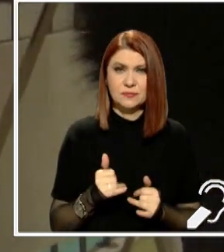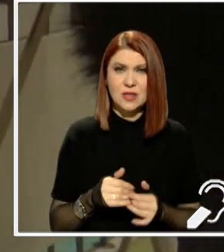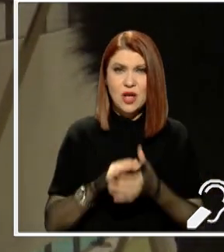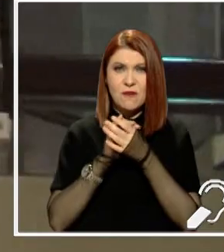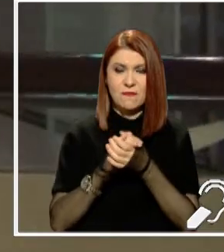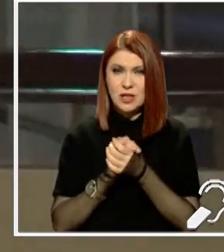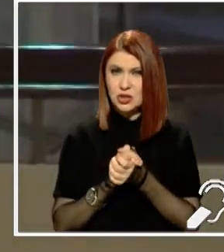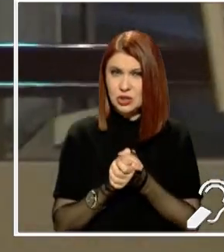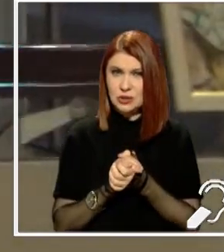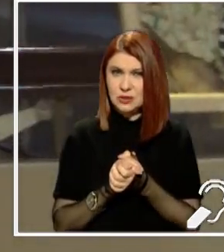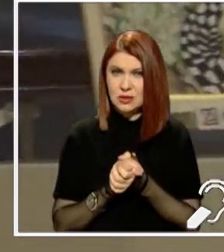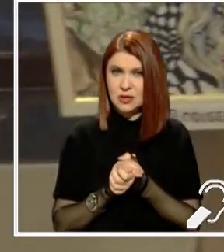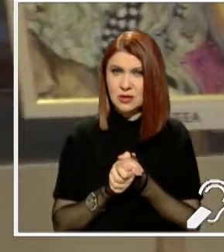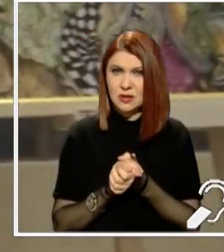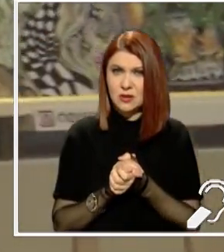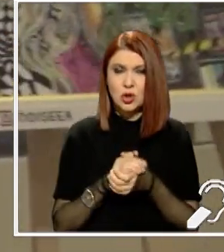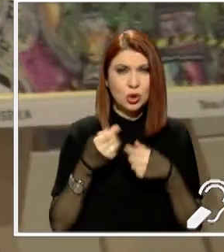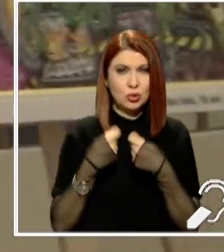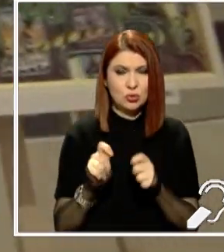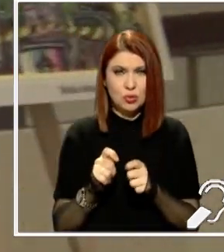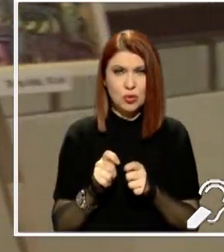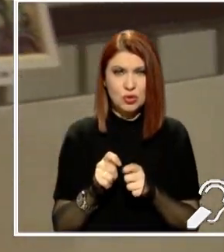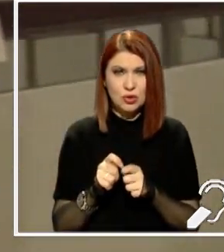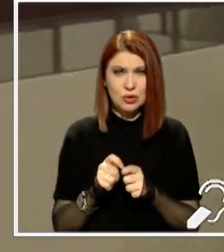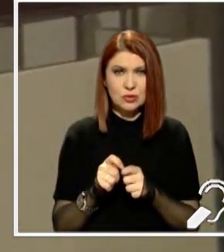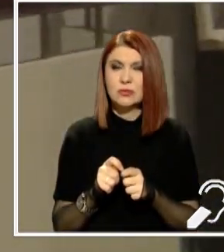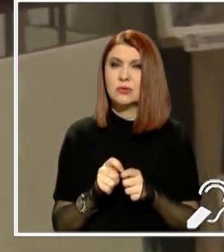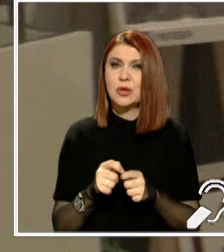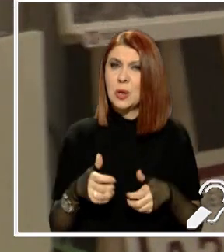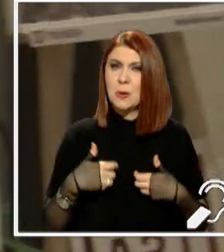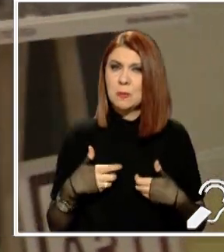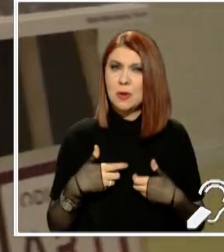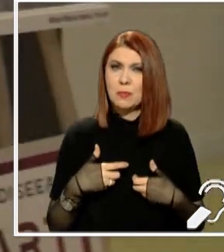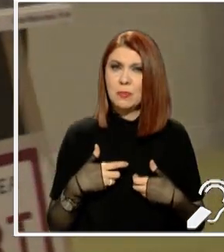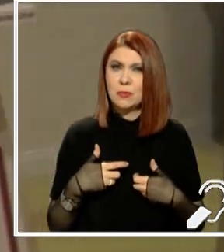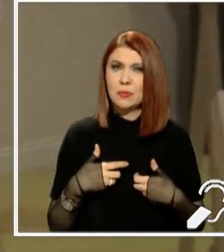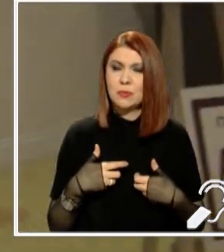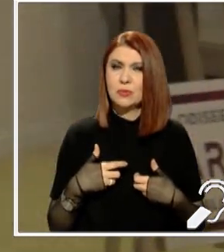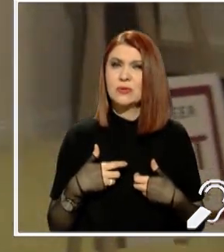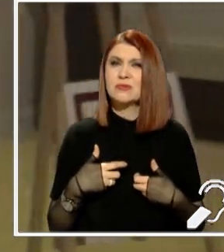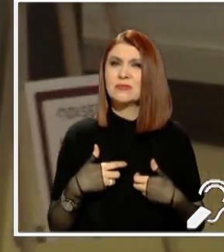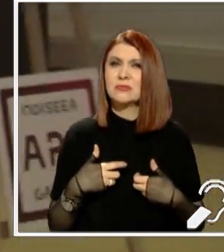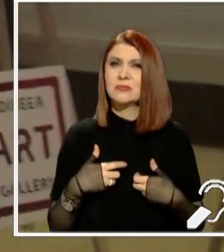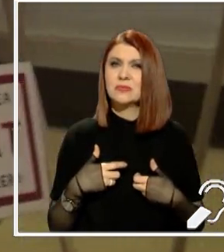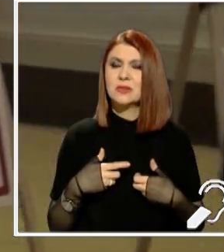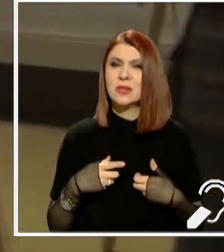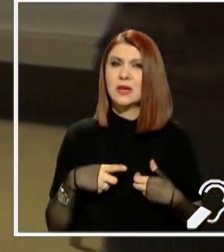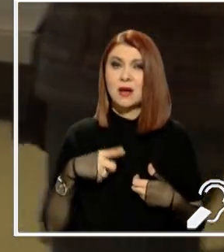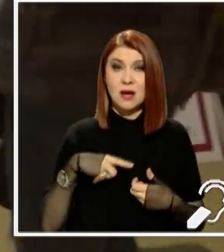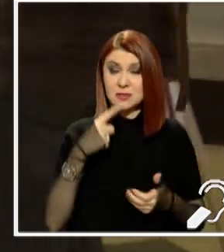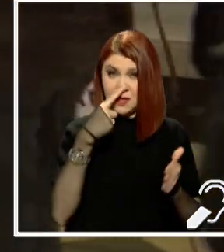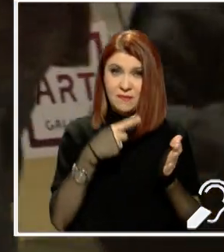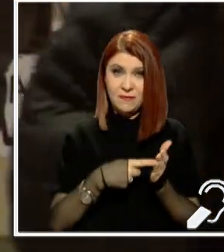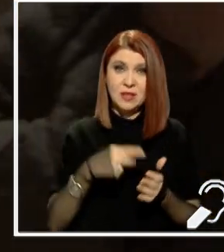Felicitări, Odiseea! Felicitări tuturor și mă bucur că lucrurile se întâmplă profesionist și că